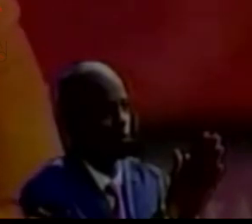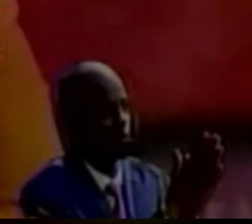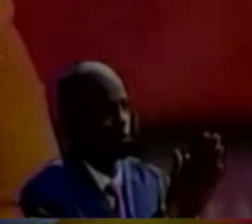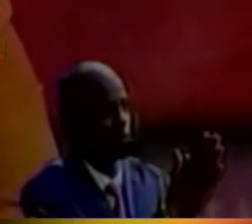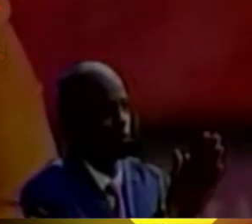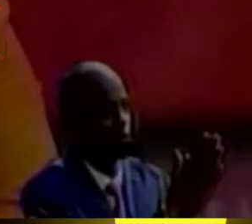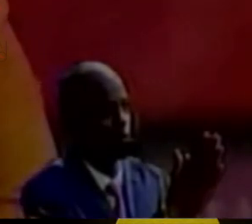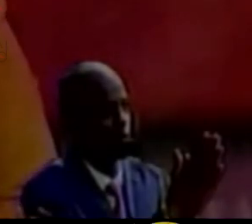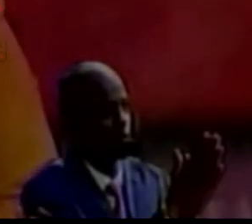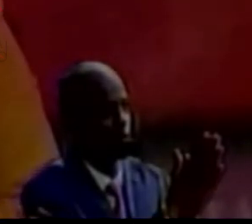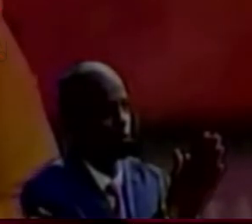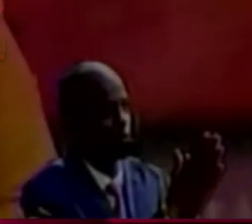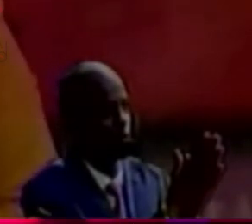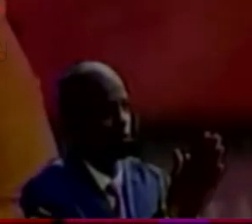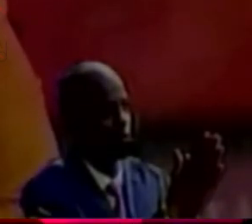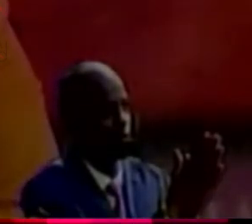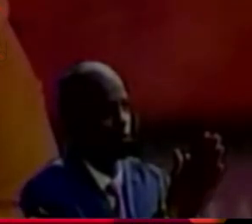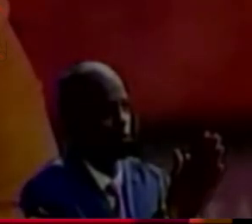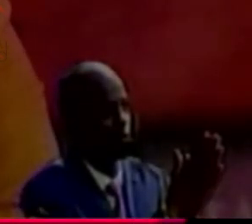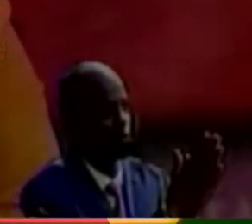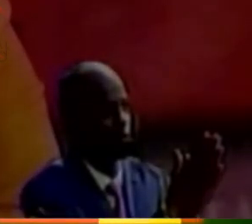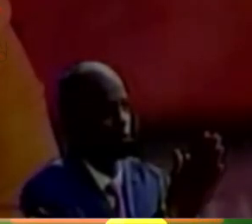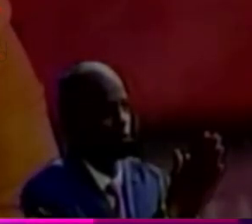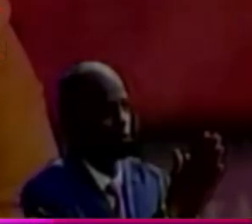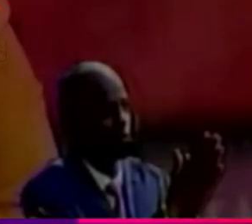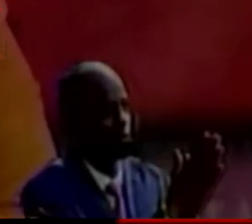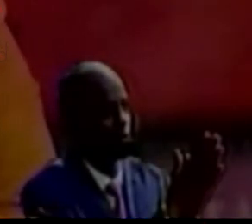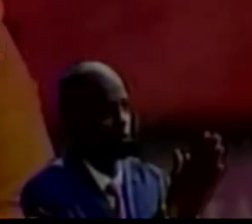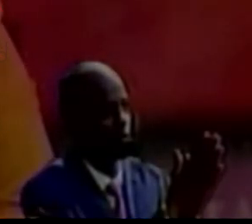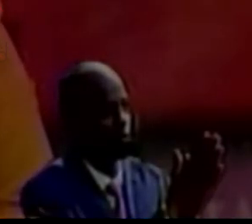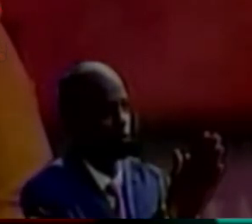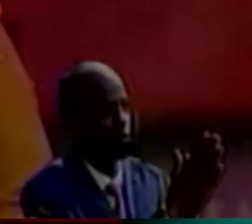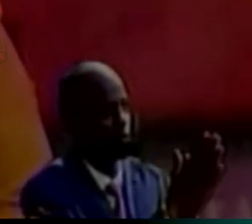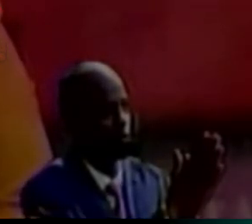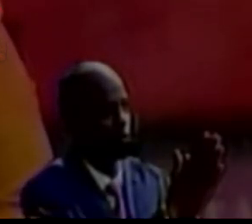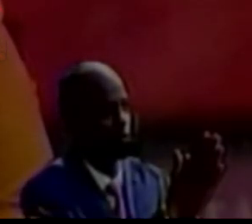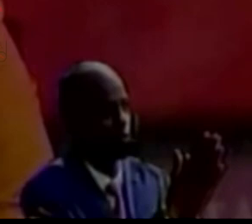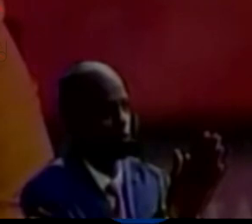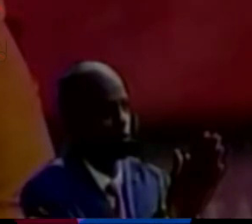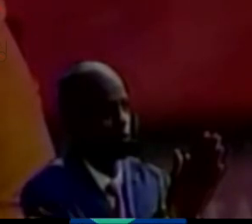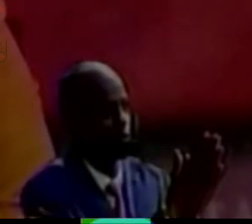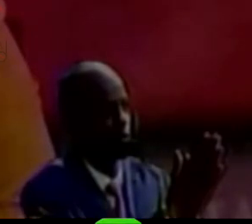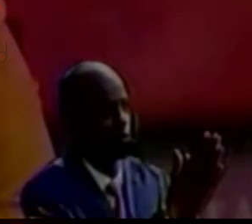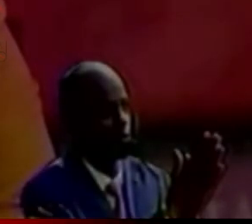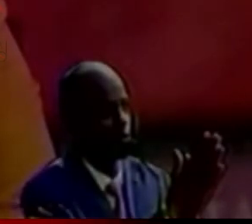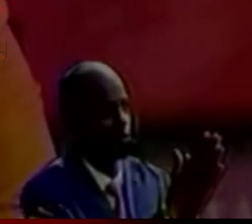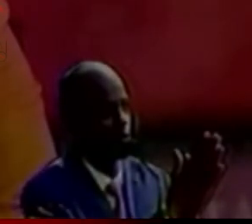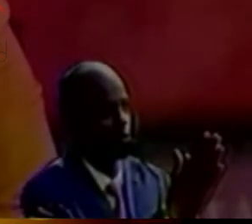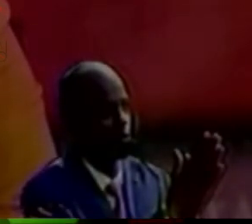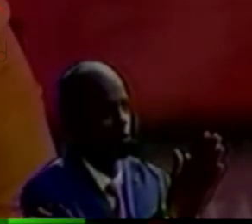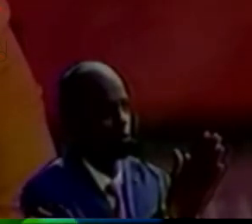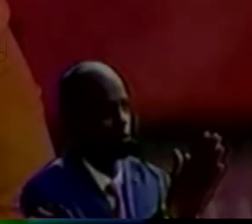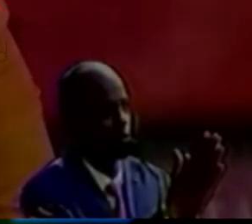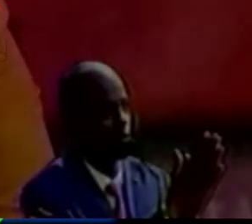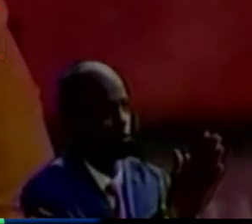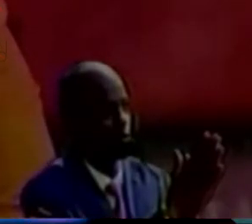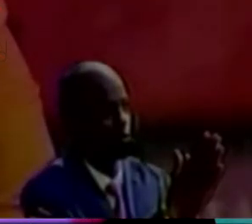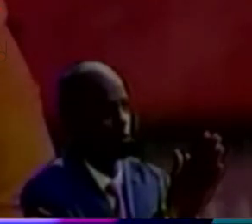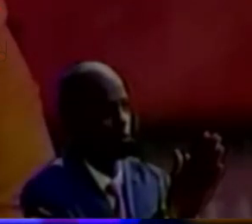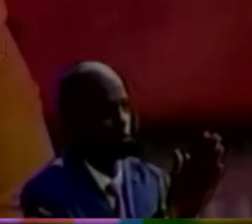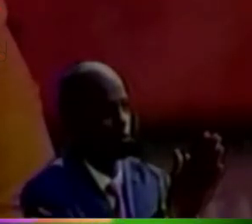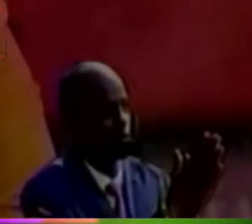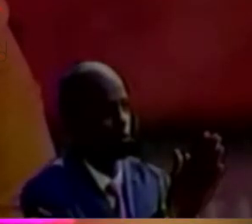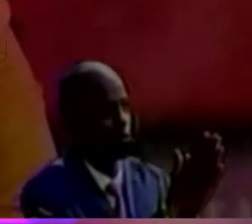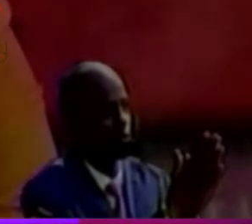exemple, nous réactiver cellule Mavale Koutla côté nous té décrété en permanence